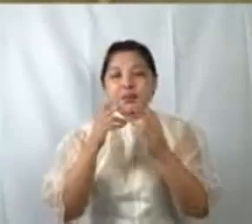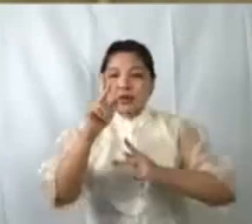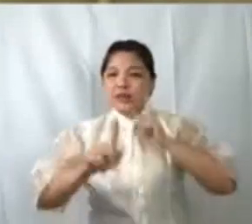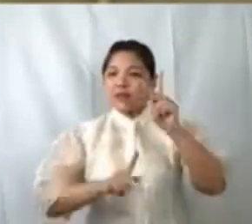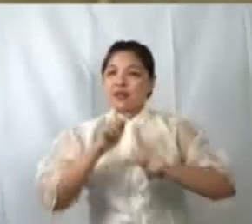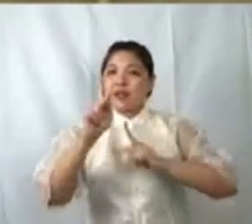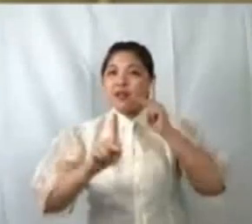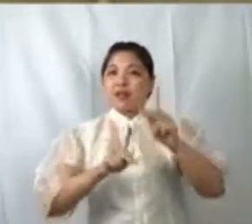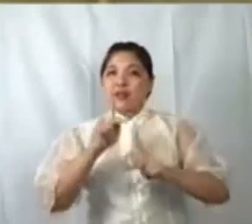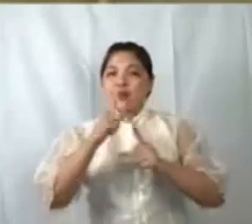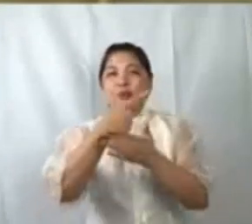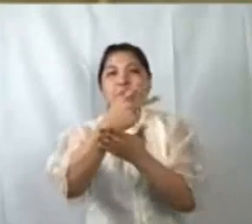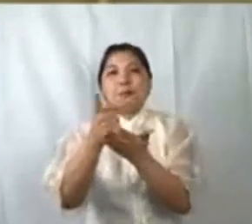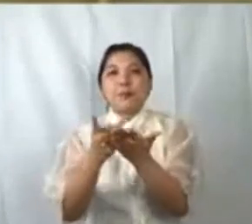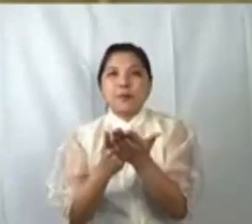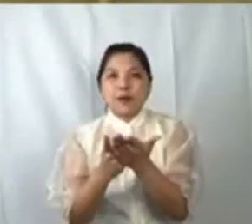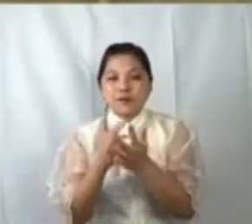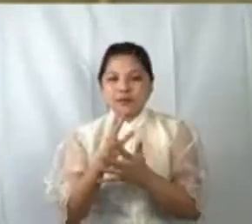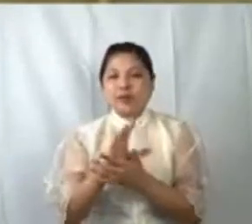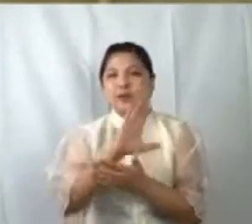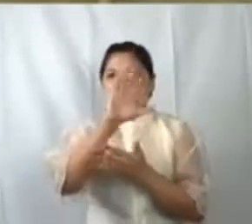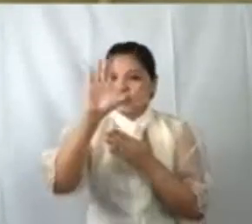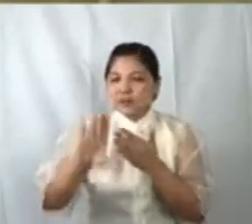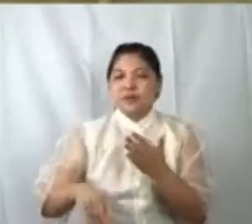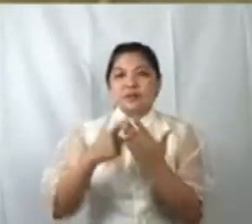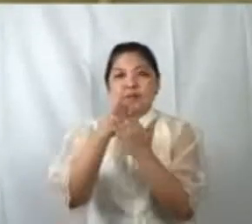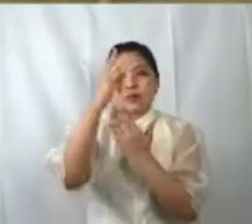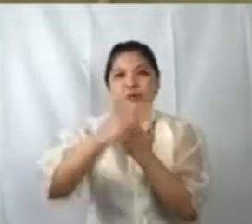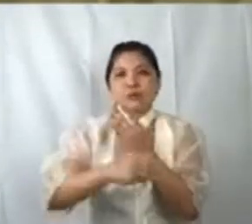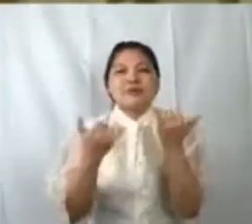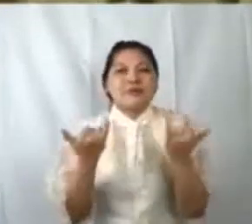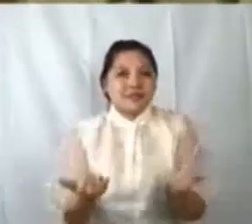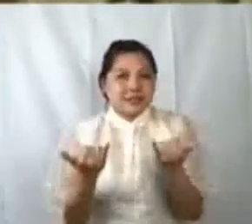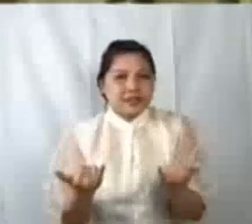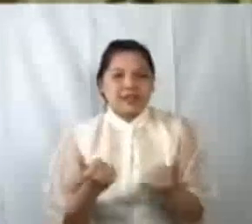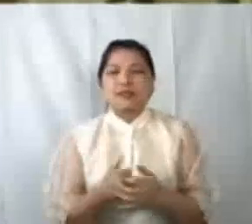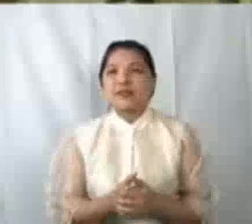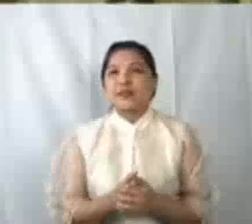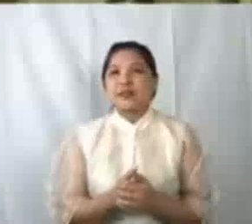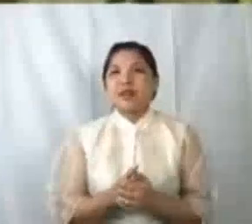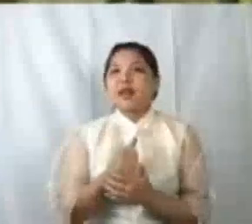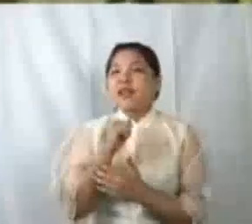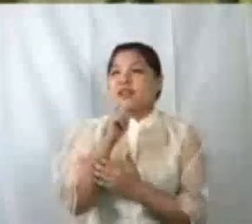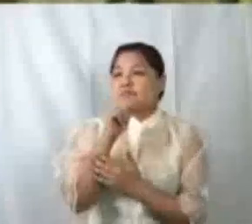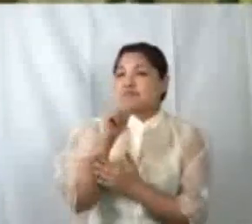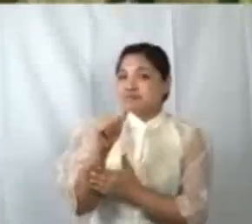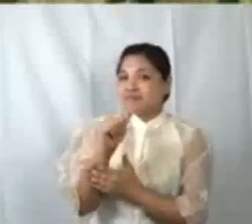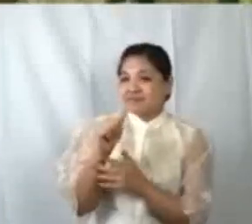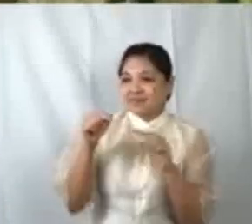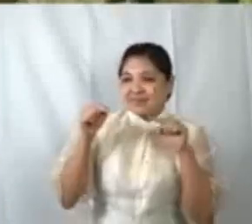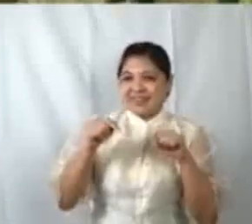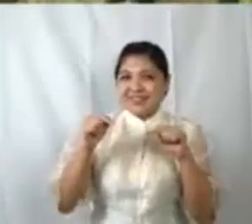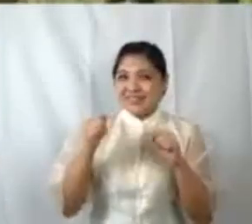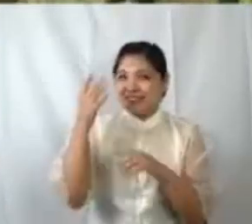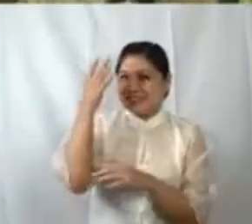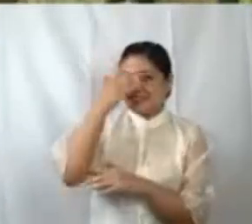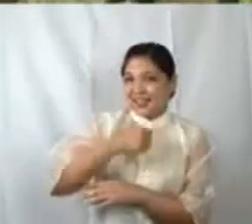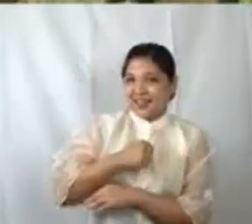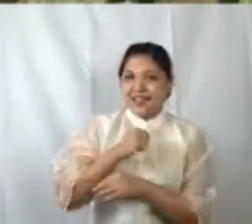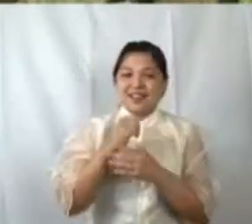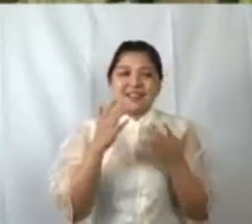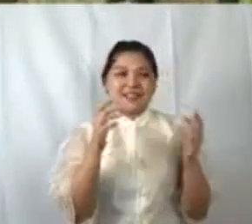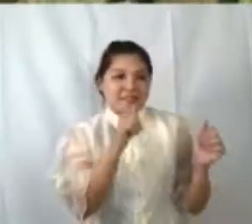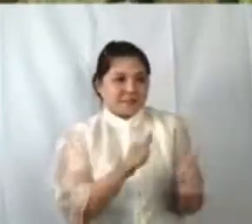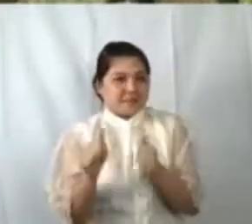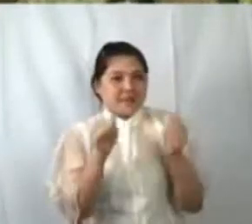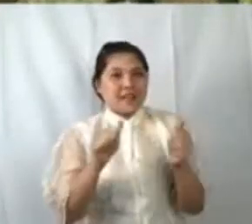mga taong naging kabahagi ng kabuuan ng ating programa ngayon. At hindi po magiging ganito kaganda at